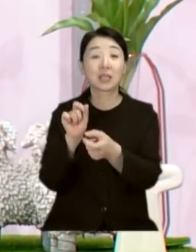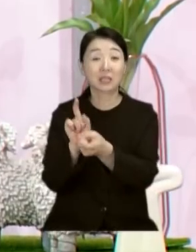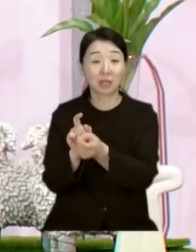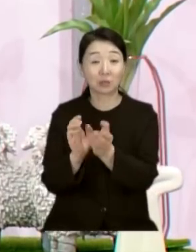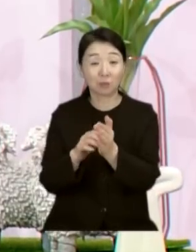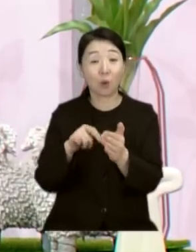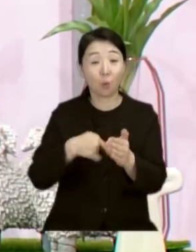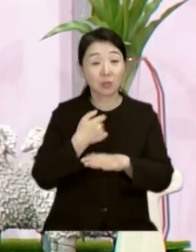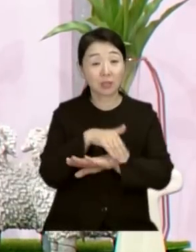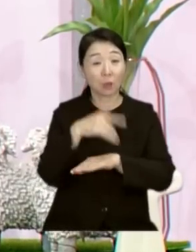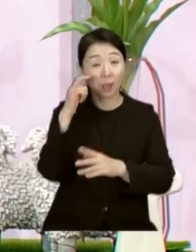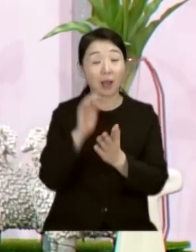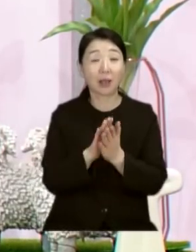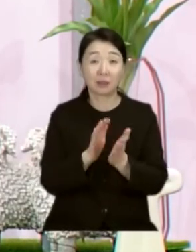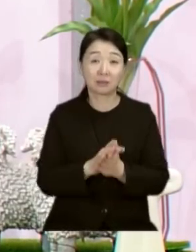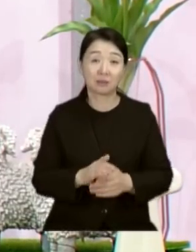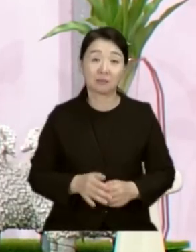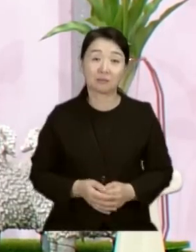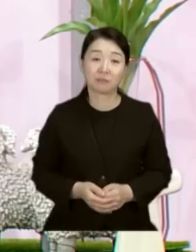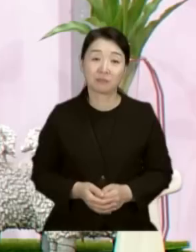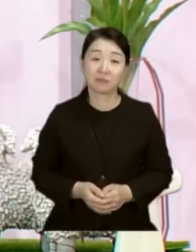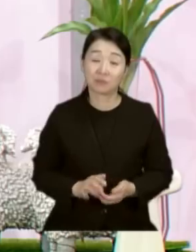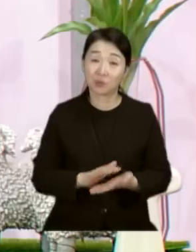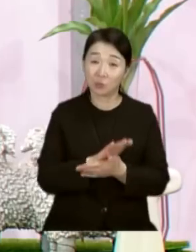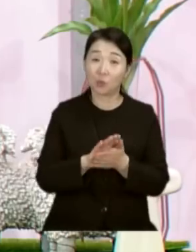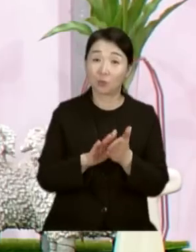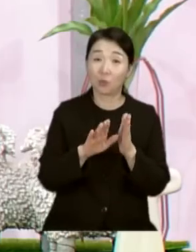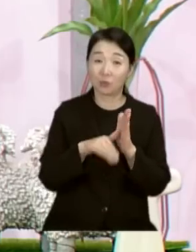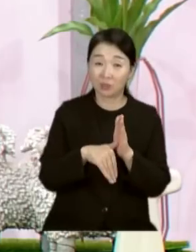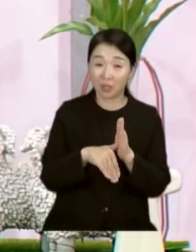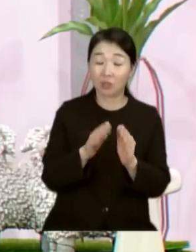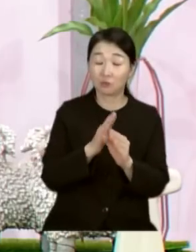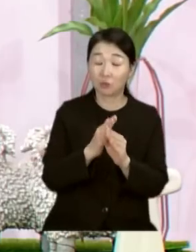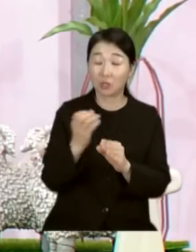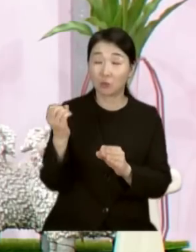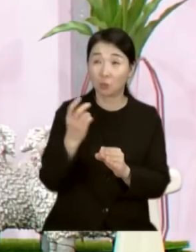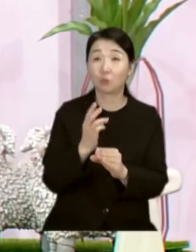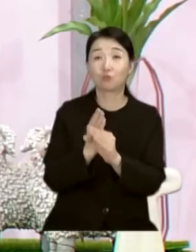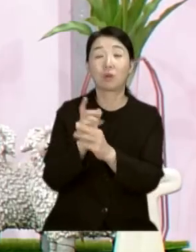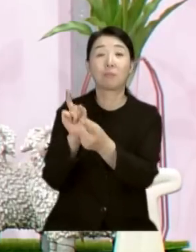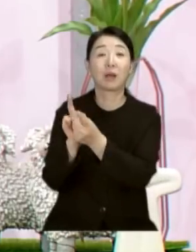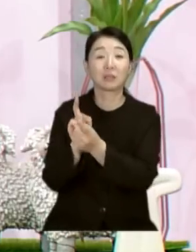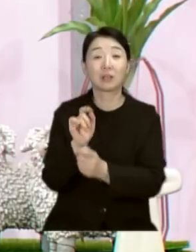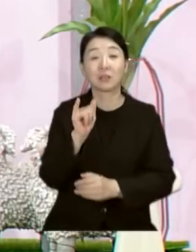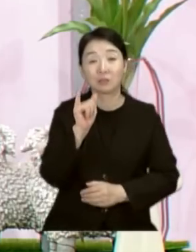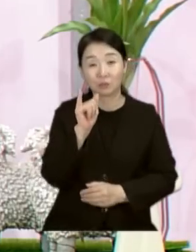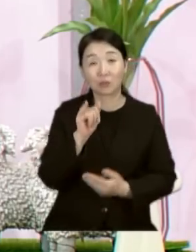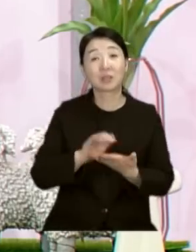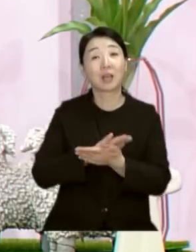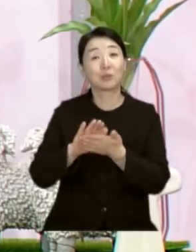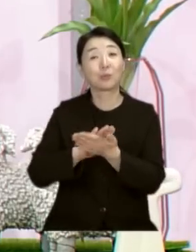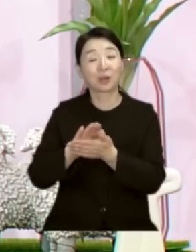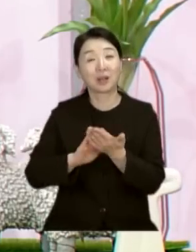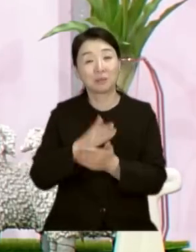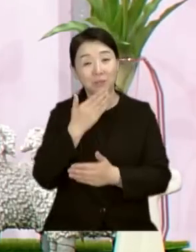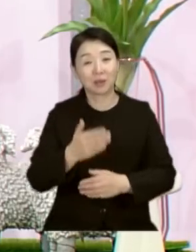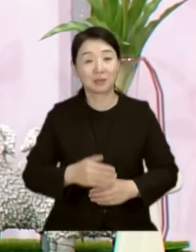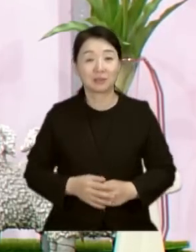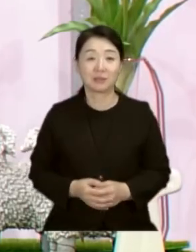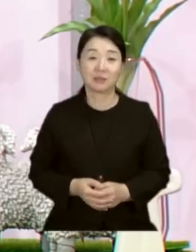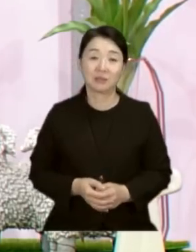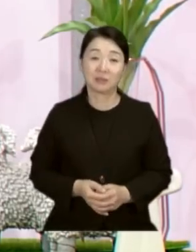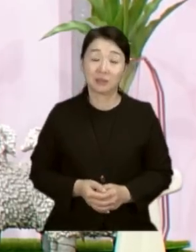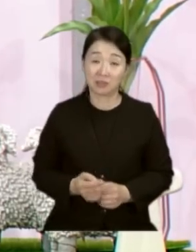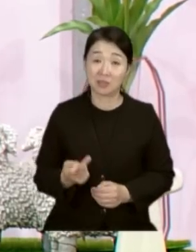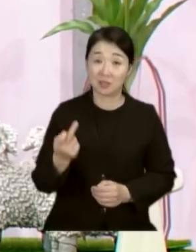약속 그걸 자기가 혼자 다 짜요? 다 짜요. 9살짜리가? 또 놀면서 또 중간에 또 스케줄을 잡아요. 다 노는 스케줄이죠.